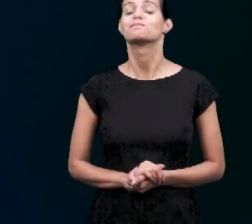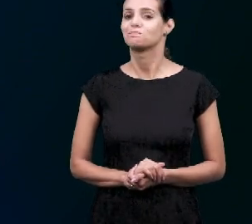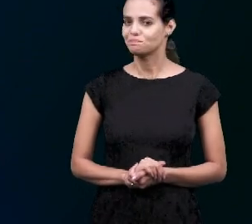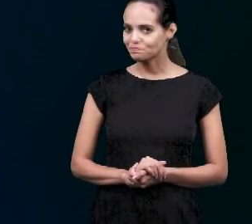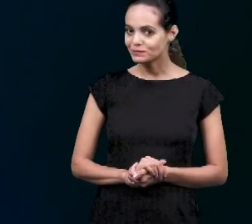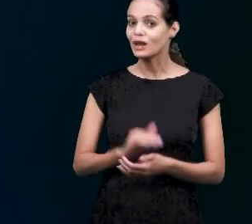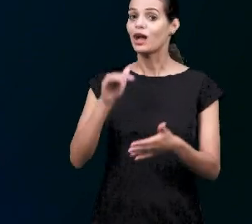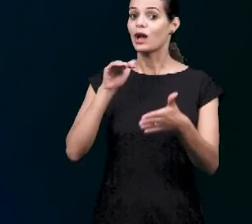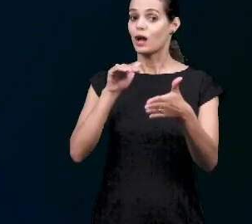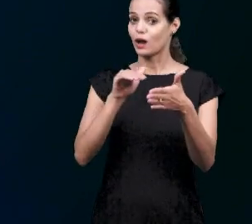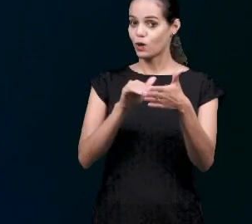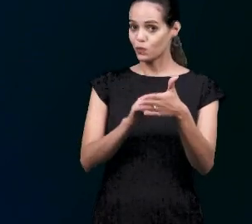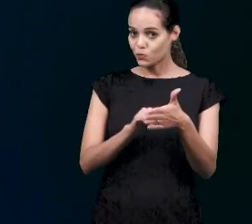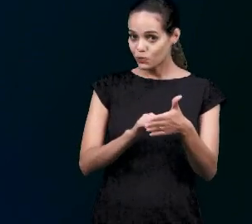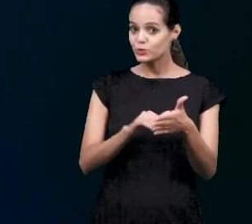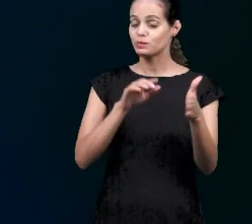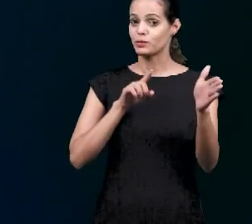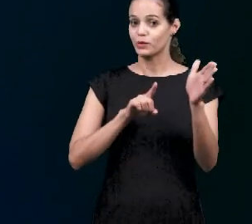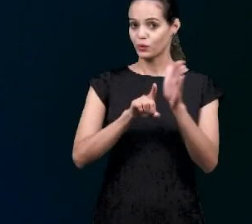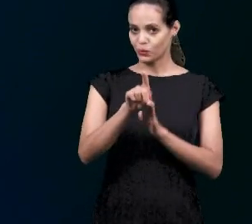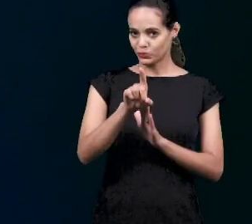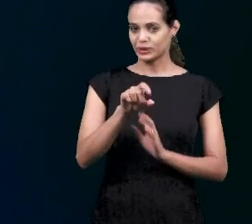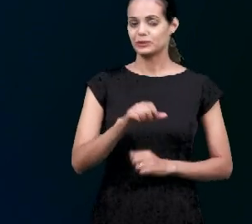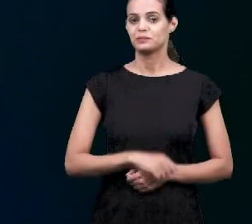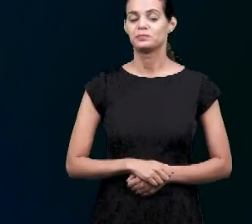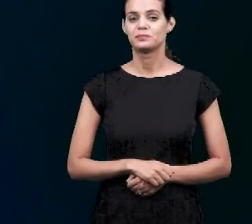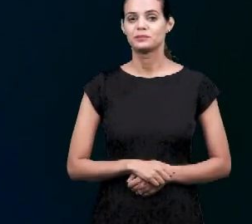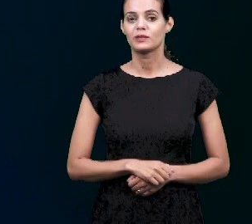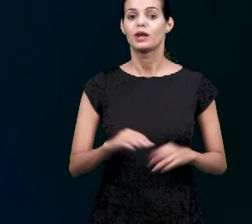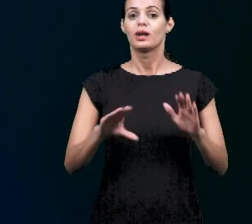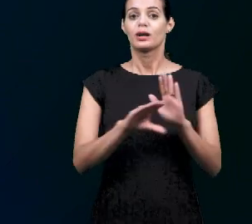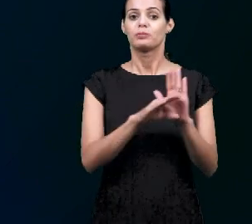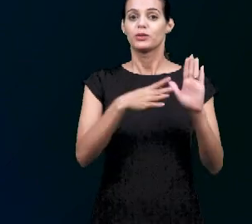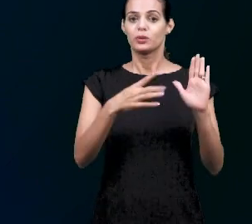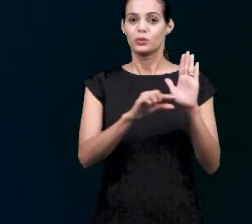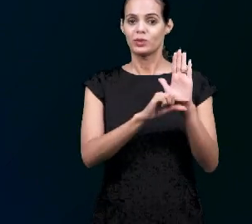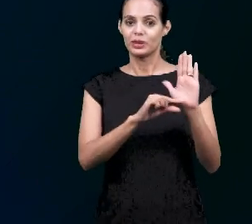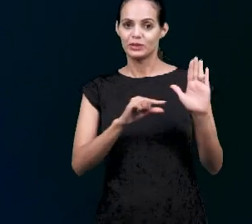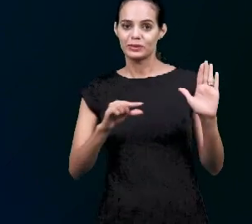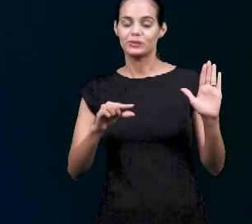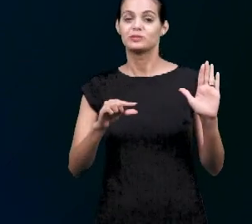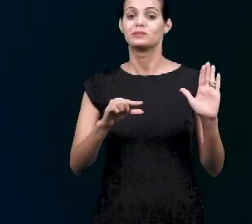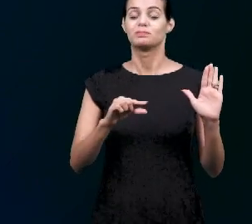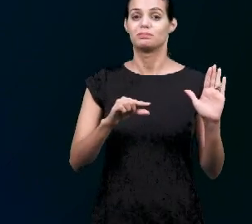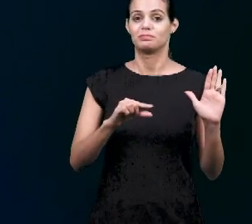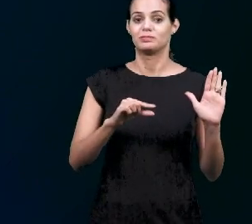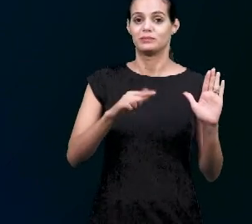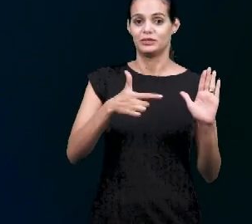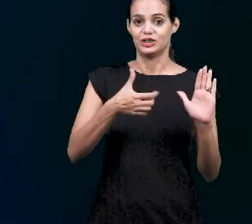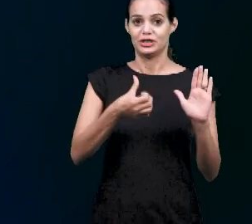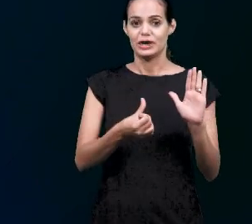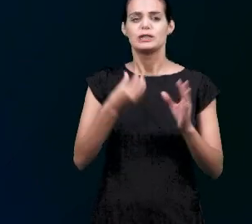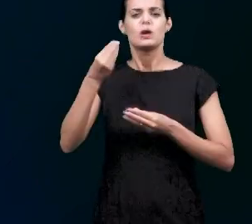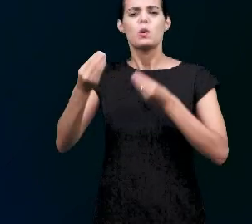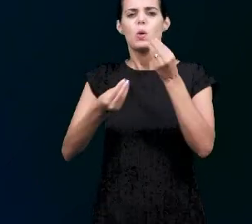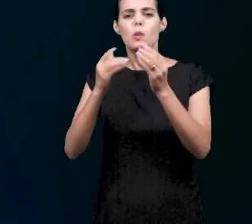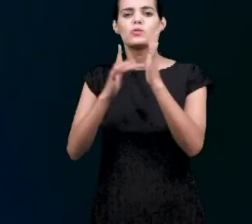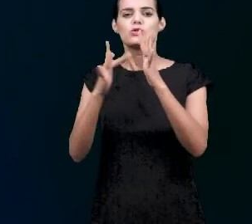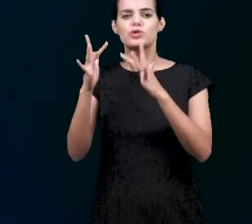elle a commencé à vivre une vie pleine avec le Seigneur. La paix du Seigneur. Mes frères, la paix du Seigneur